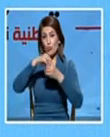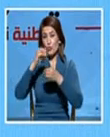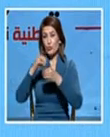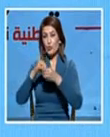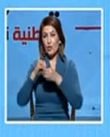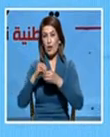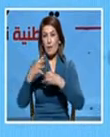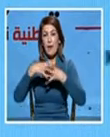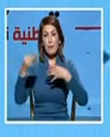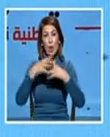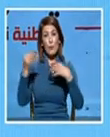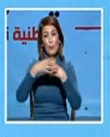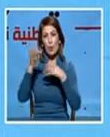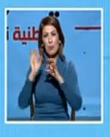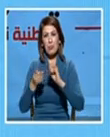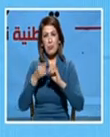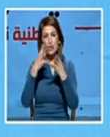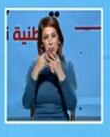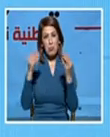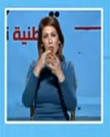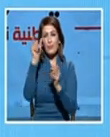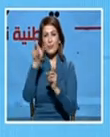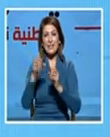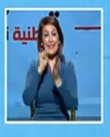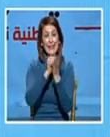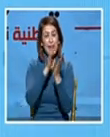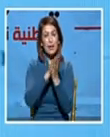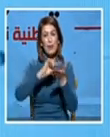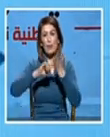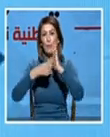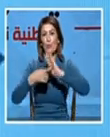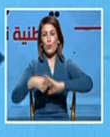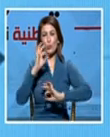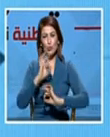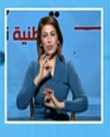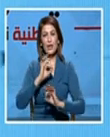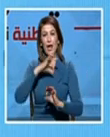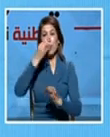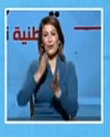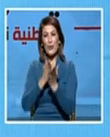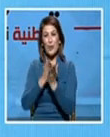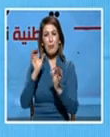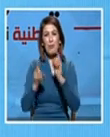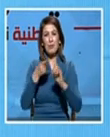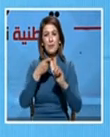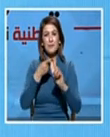التنظيف وكل شيء مش تحاولوا معناتها تطبقوا هالشيء هذا إيه؟ وقلنا زادة أنه